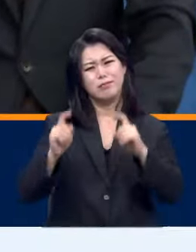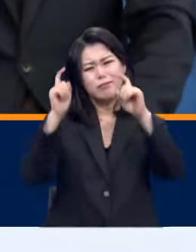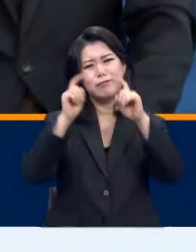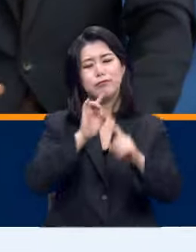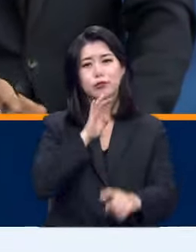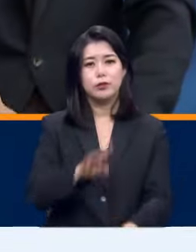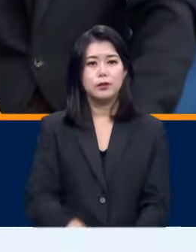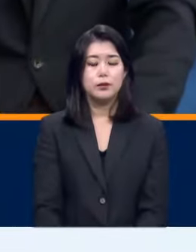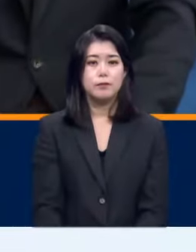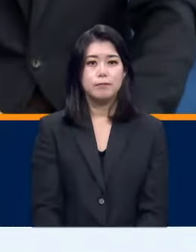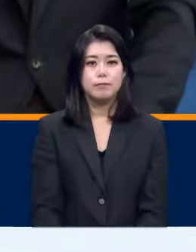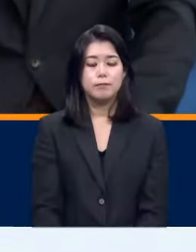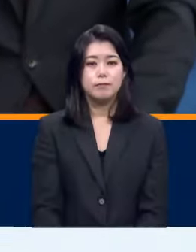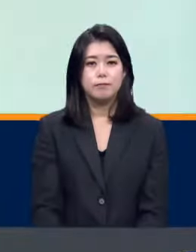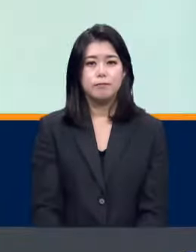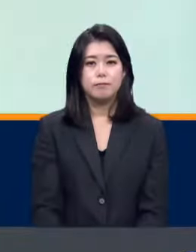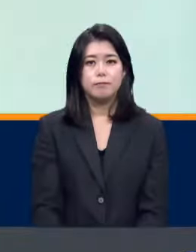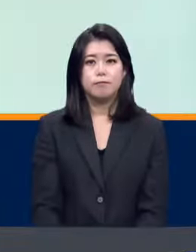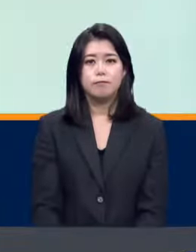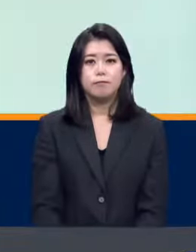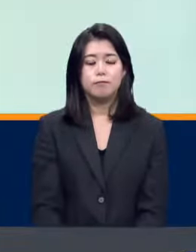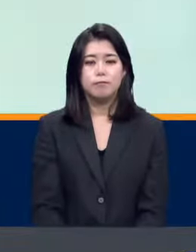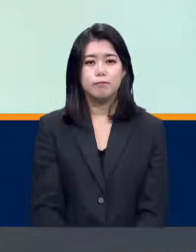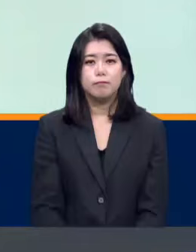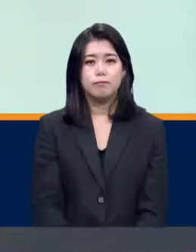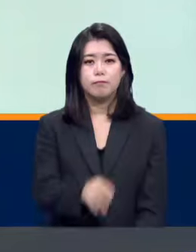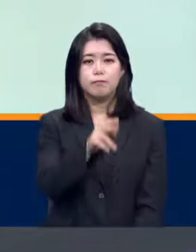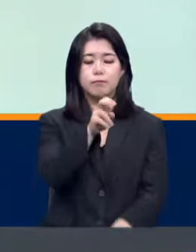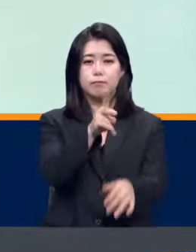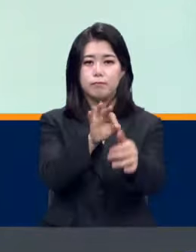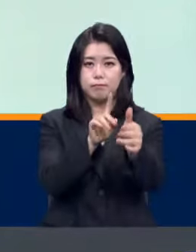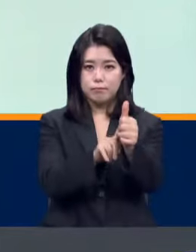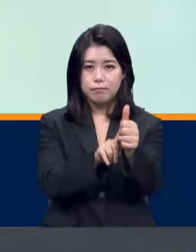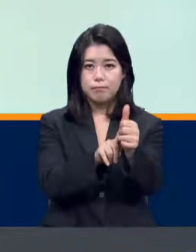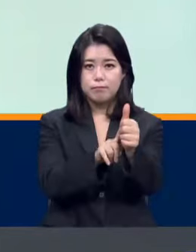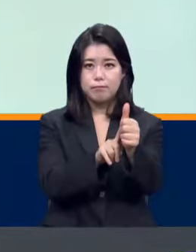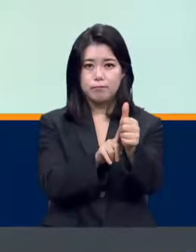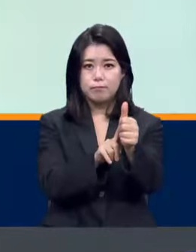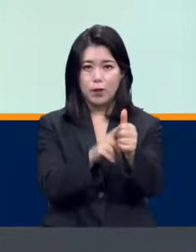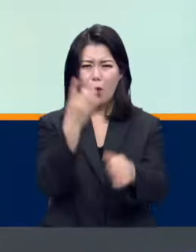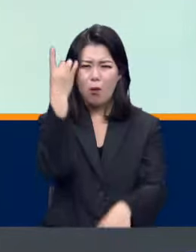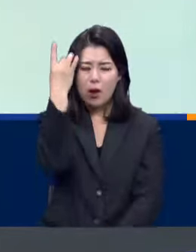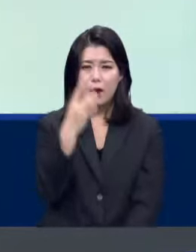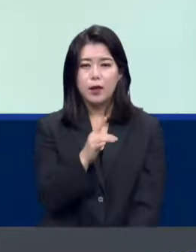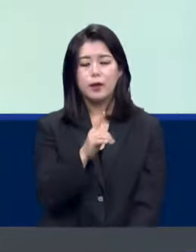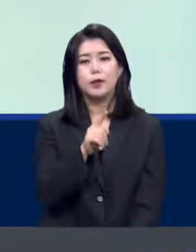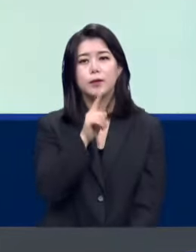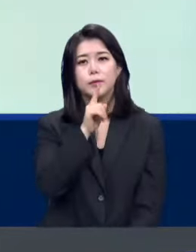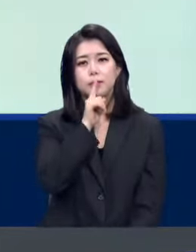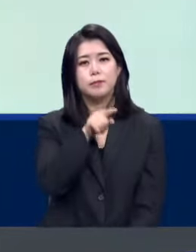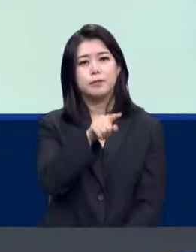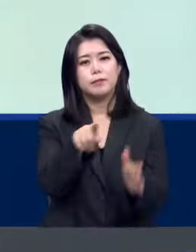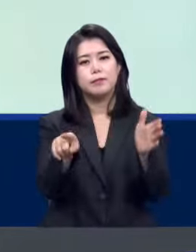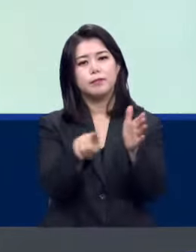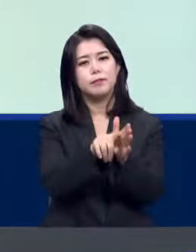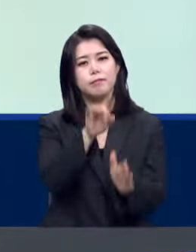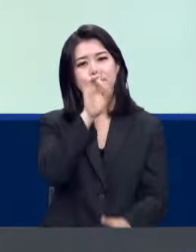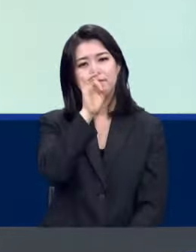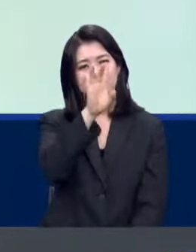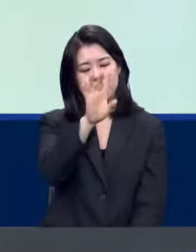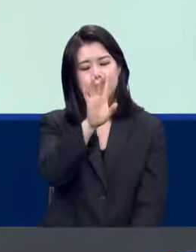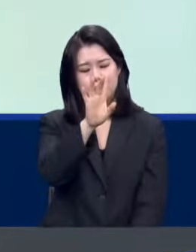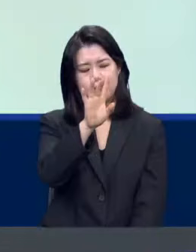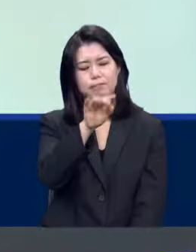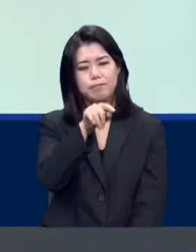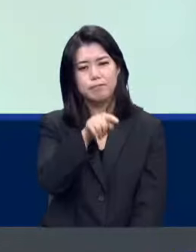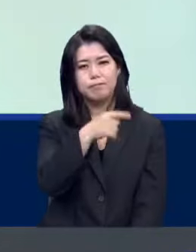말씀드리고 싶습니다네 지금 명태 씨 그니까 기본적으로 말을 하는 화자에 대해서 믿을 수가 없는 부분이고